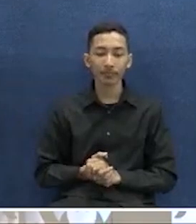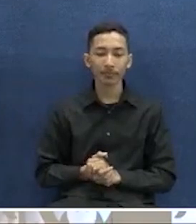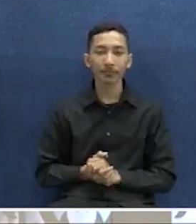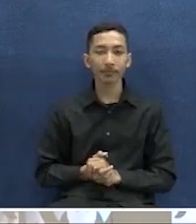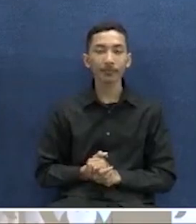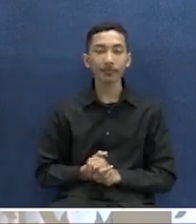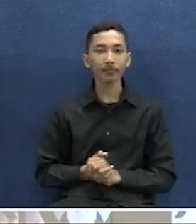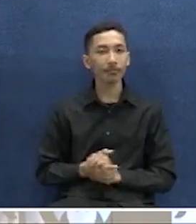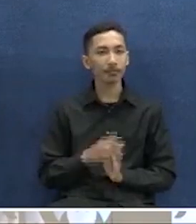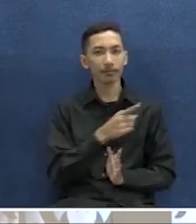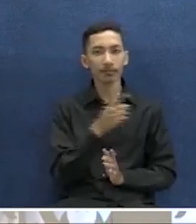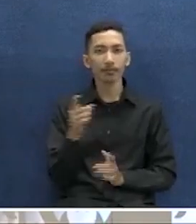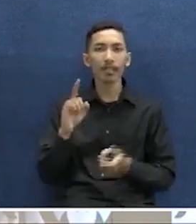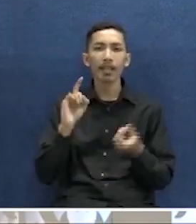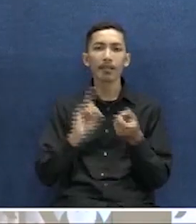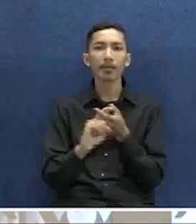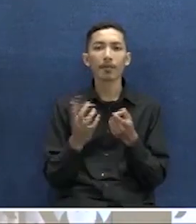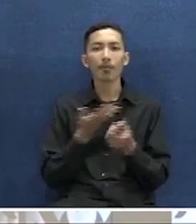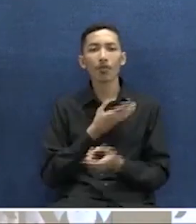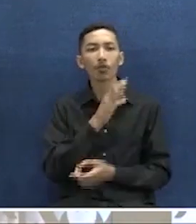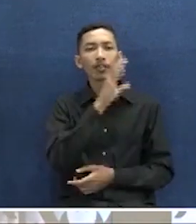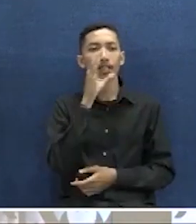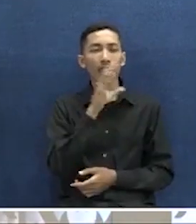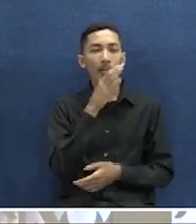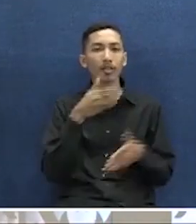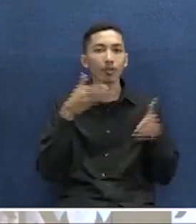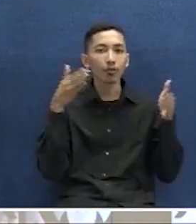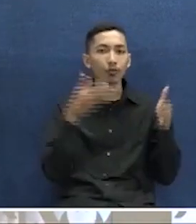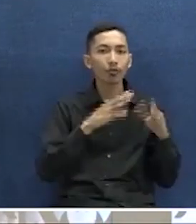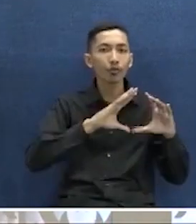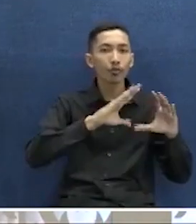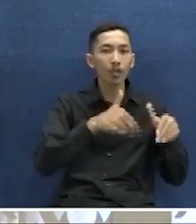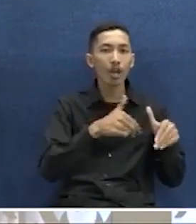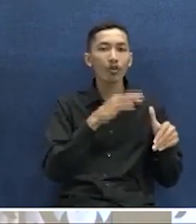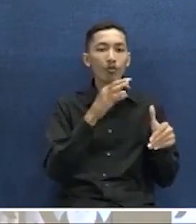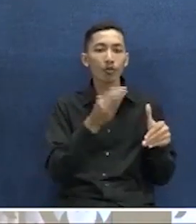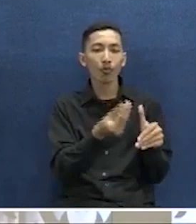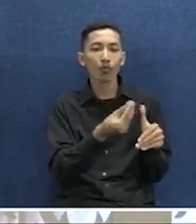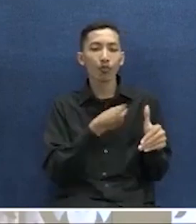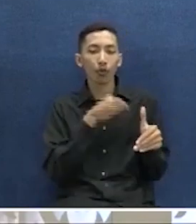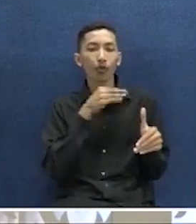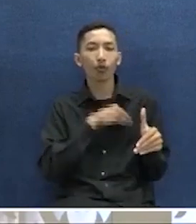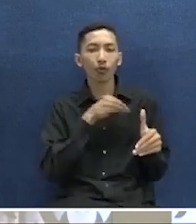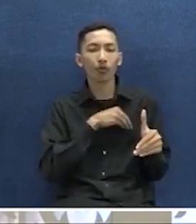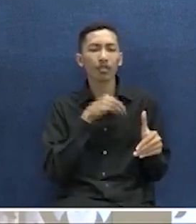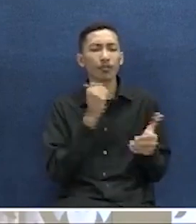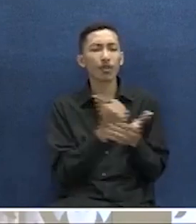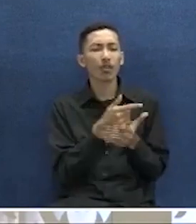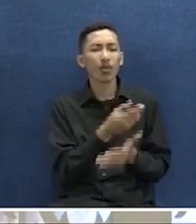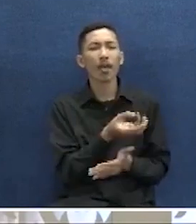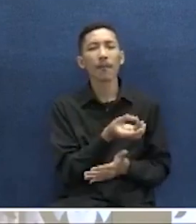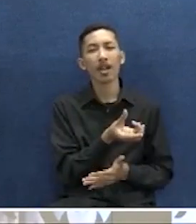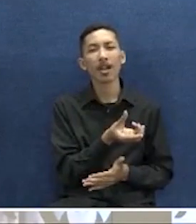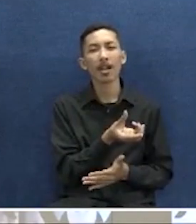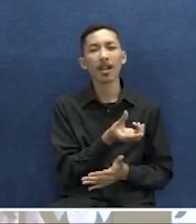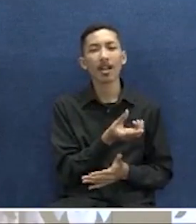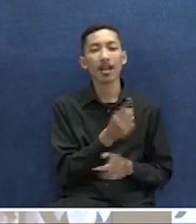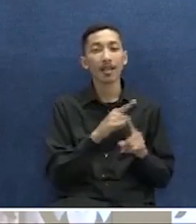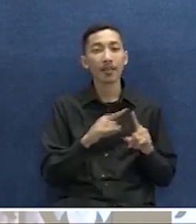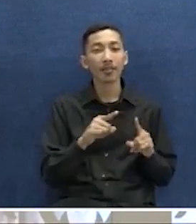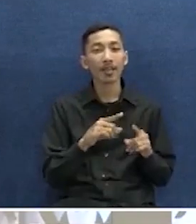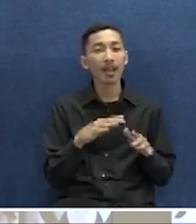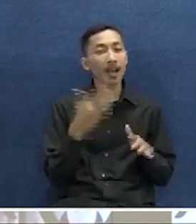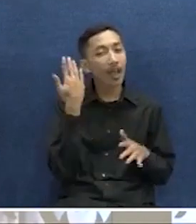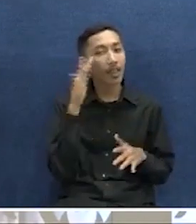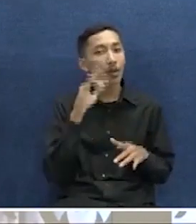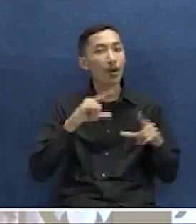hanya sekedar mau carinya urusan dunia kita di kostum bilang urusan untung itu kecil itu gampang banget tapi akhirat belum